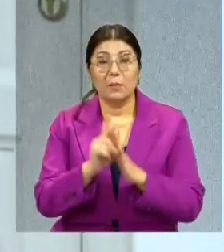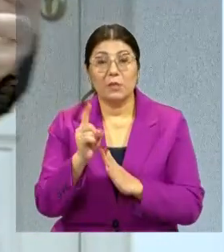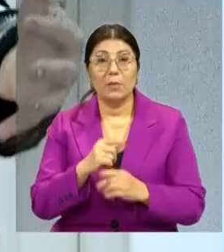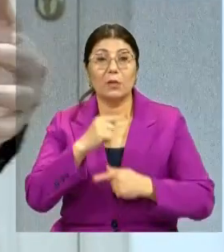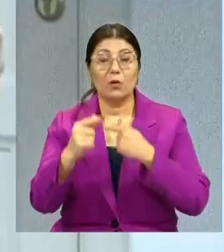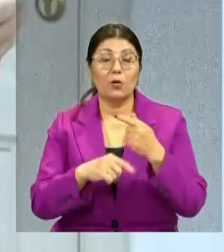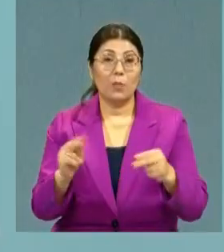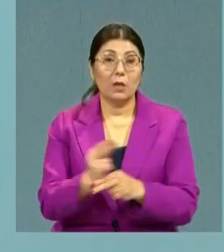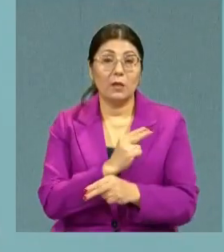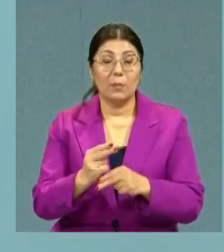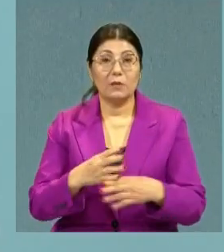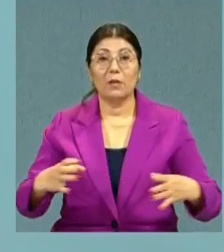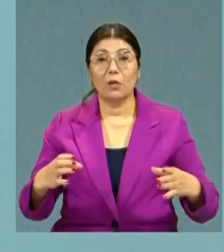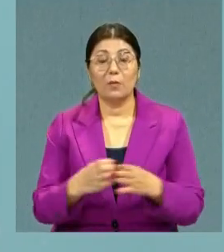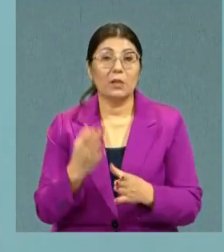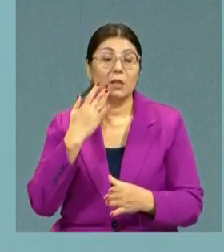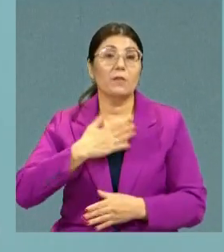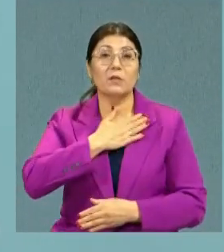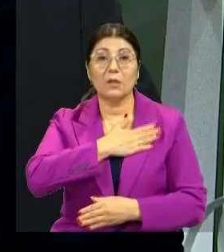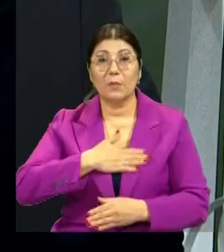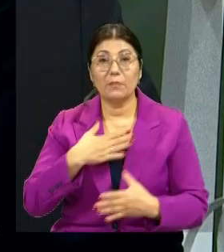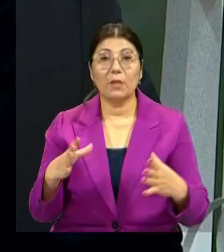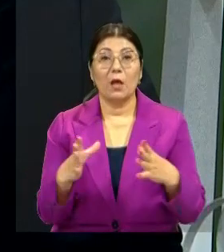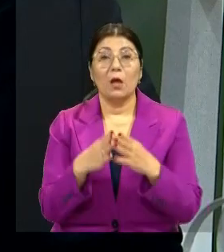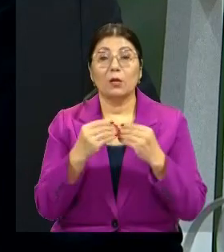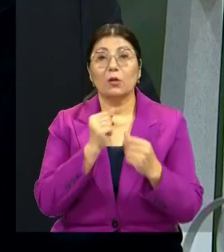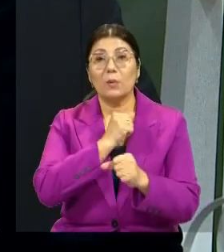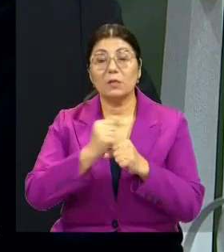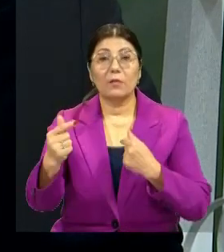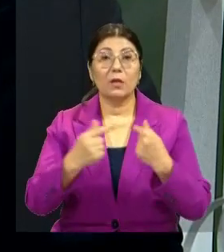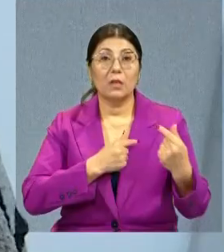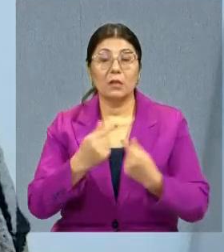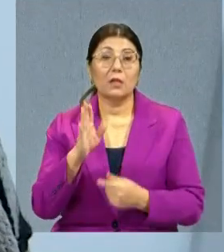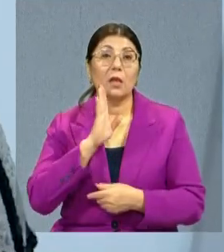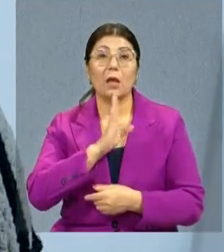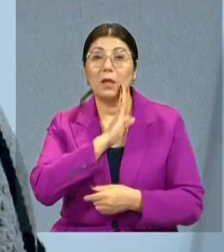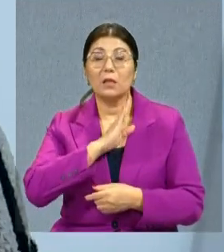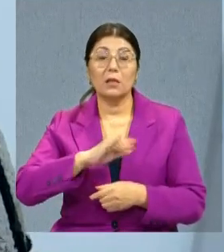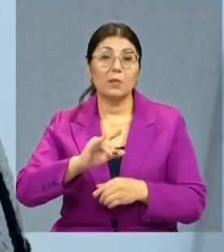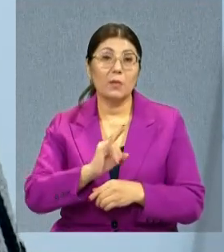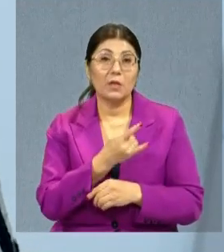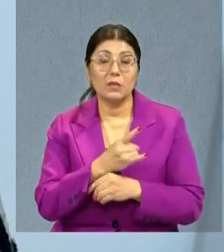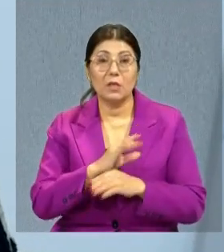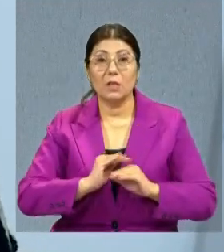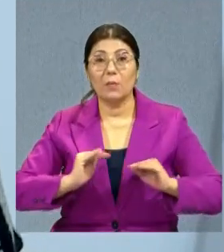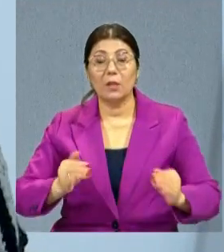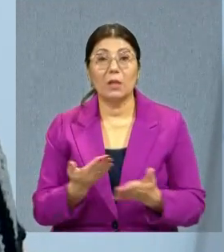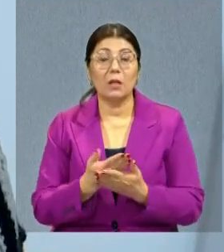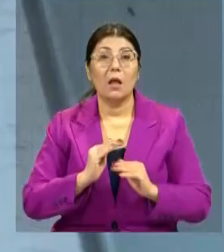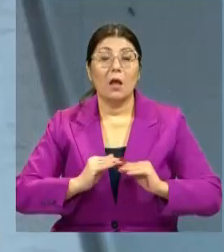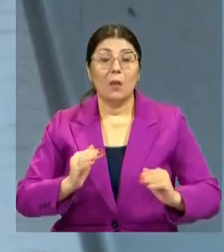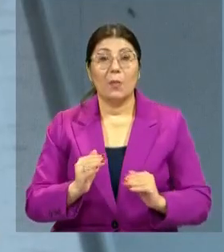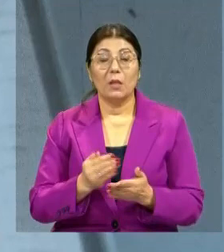уақытта қоғамды бей-жай қалдырған емес. Тұрмыстық зомбылықта көбіне зардап шегетіндер әйелдер мен жас балалар. Бала үшін ата-анасының